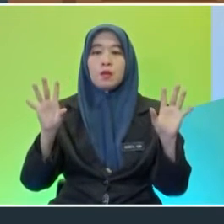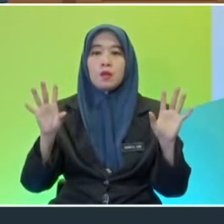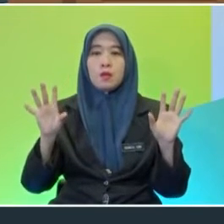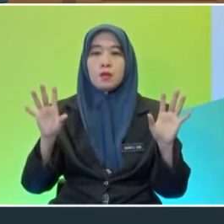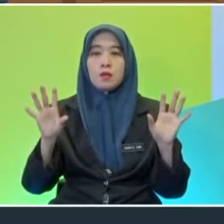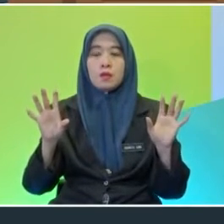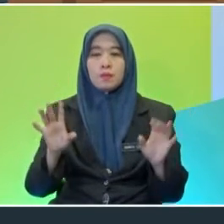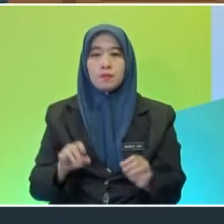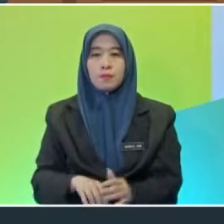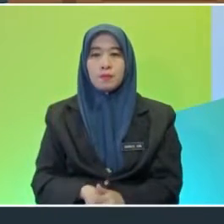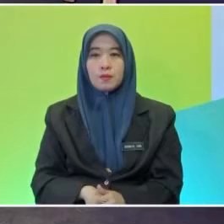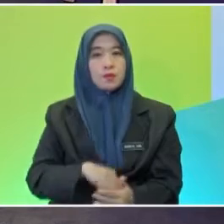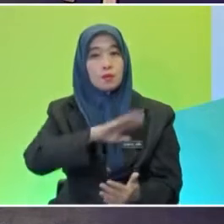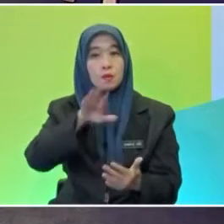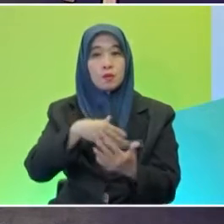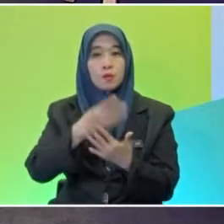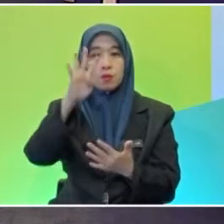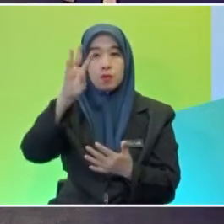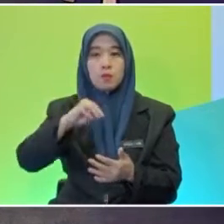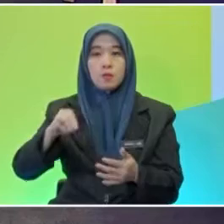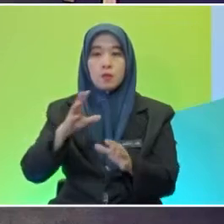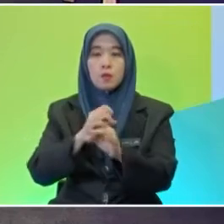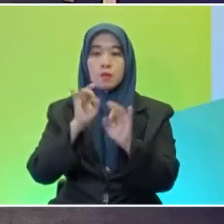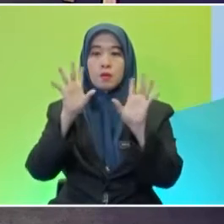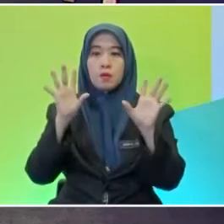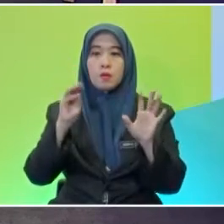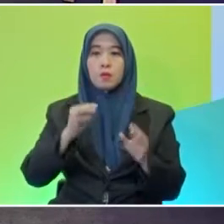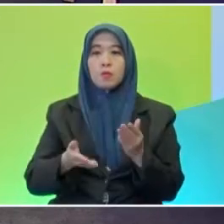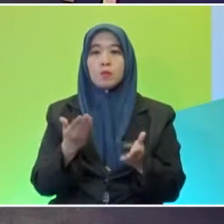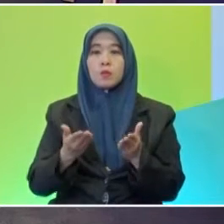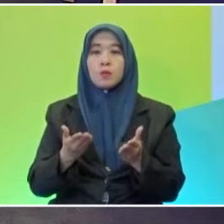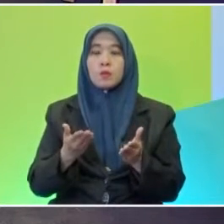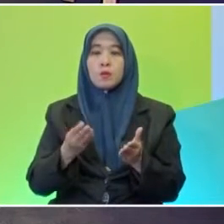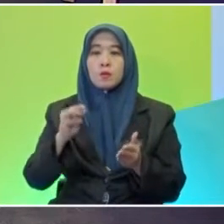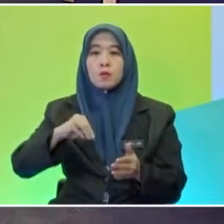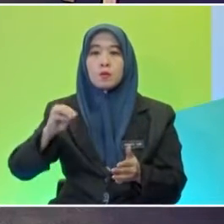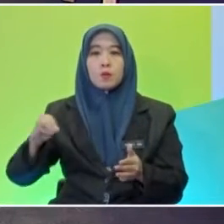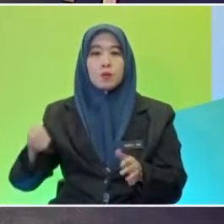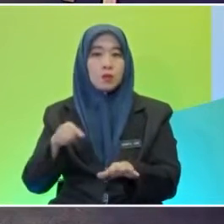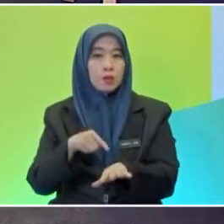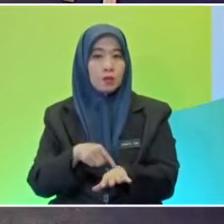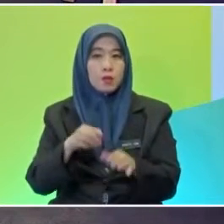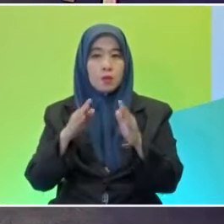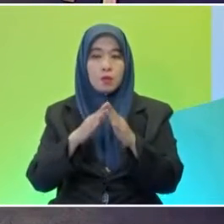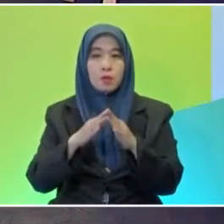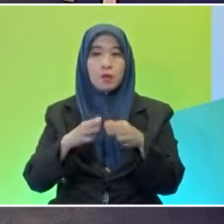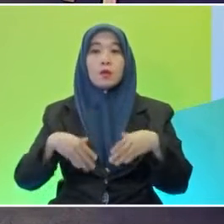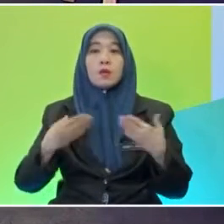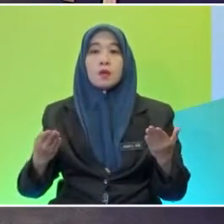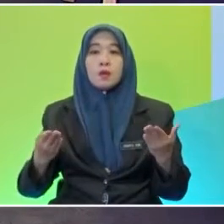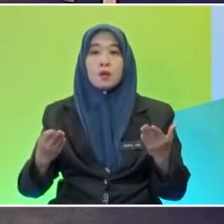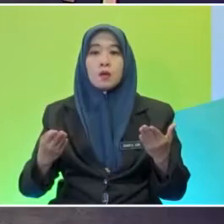semuanya Alhamdulillah dan mungkin murid-muri di rumah tahu macam mana dapat ikan baru rujukan